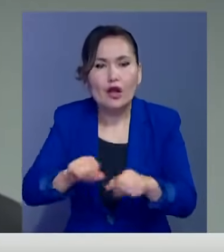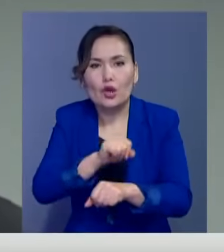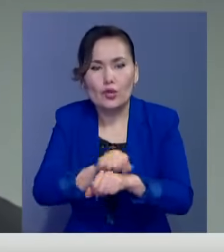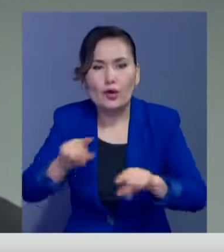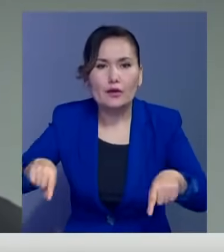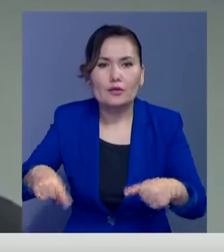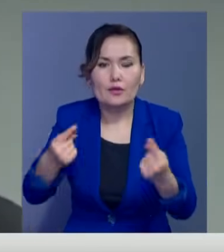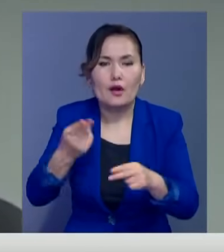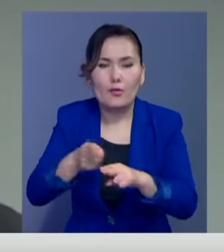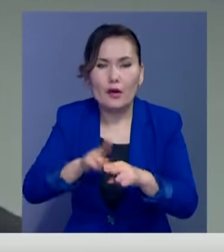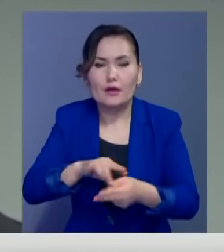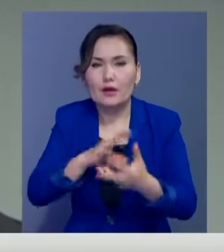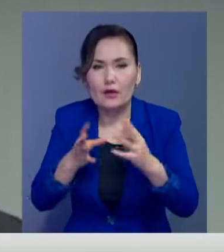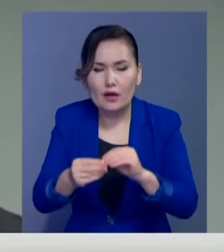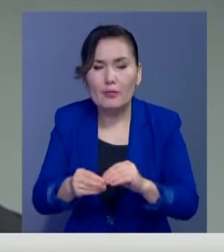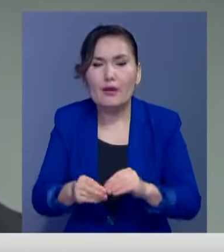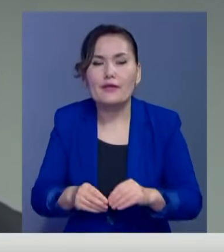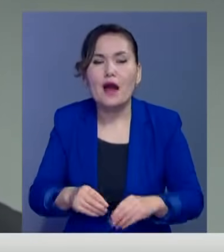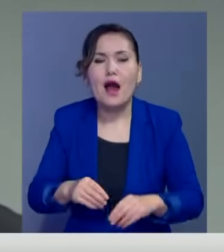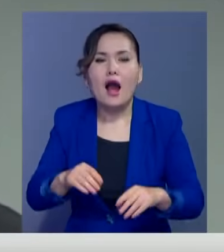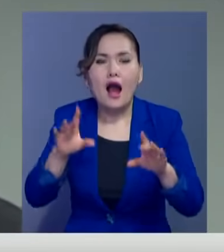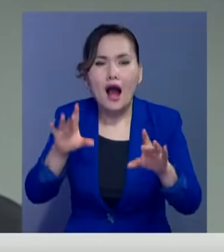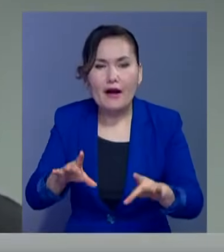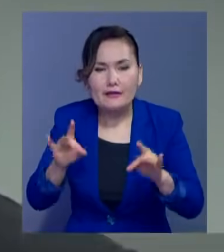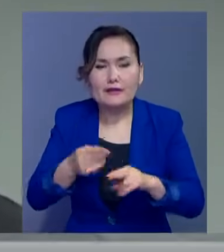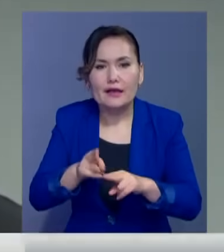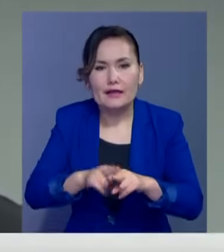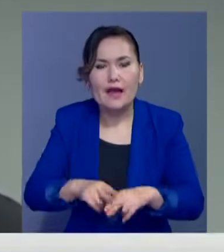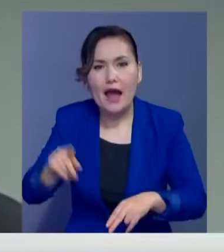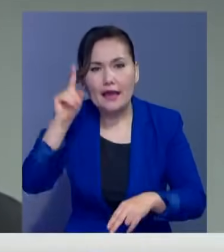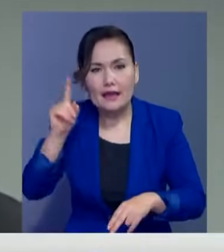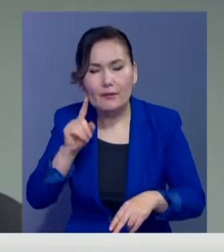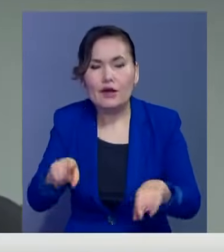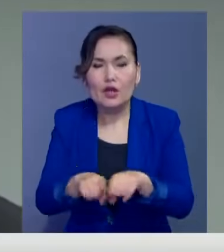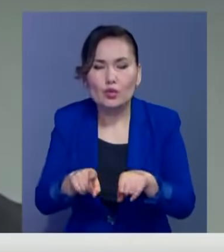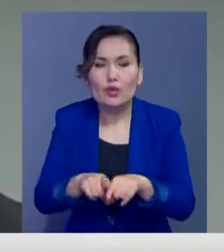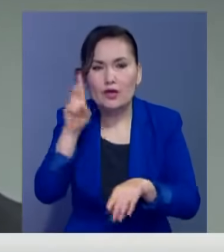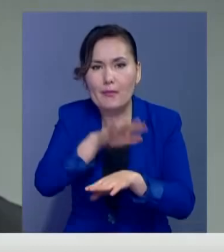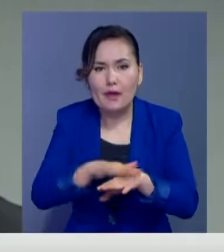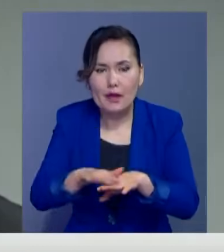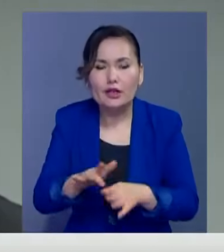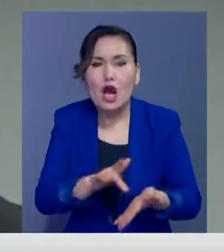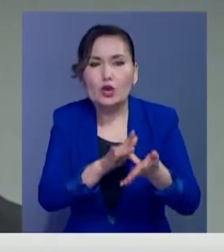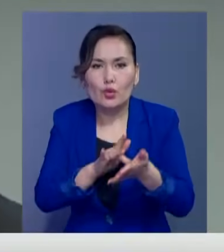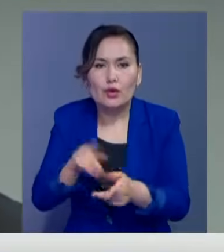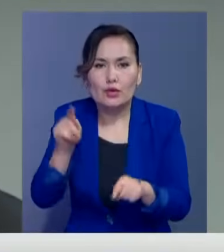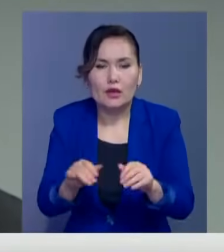мен Австрияда індеттен айығып жатыр. Орталық және солтүстік Еуропада да солай. Аталмыш мемлекеттердің маусым айының ортасында сақтық